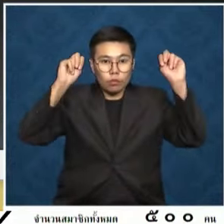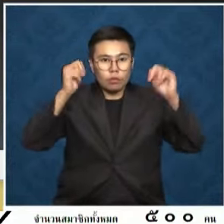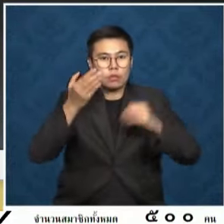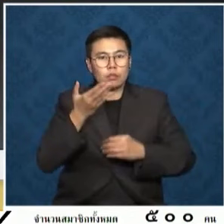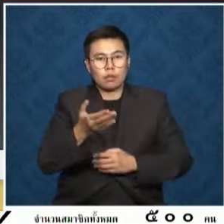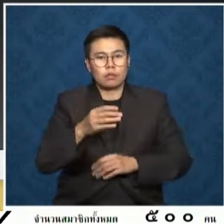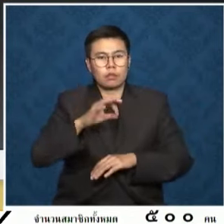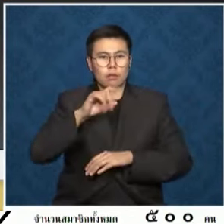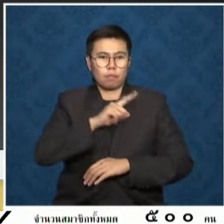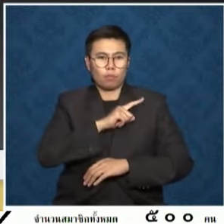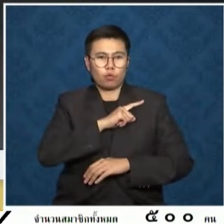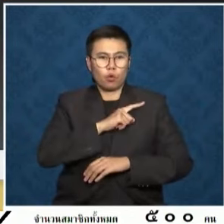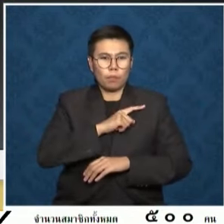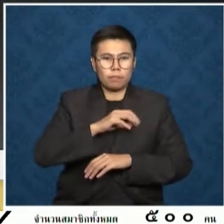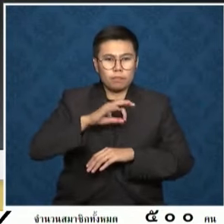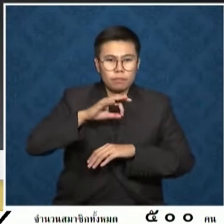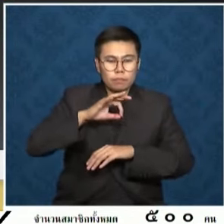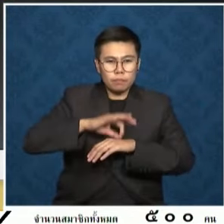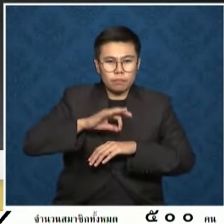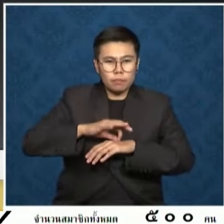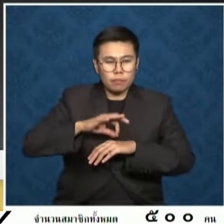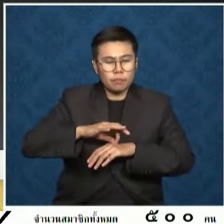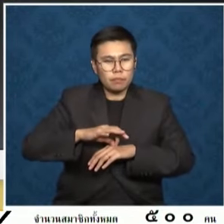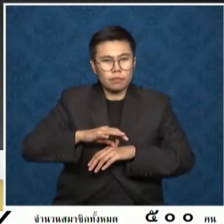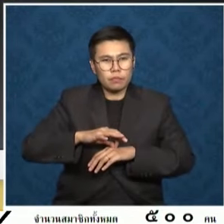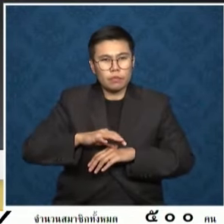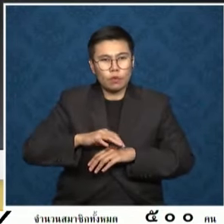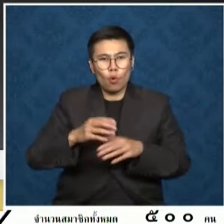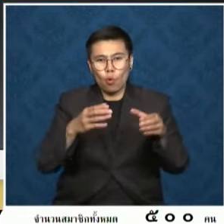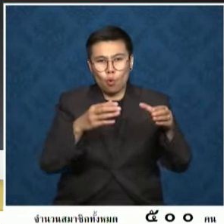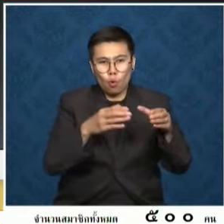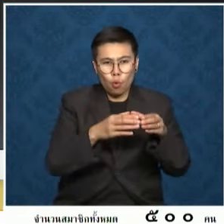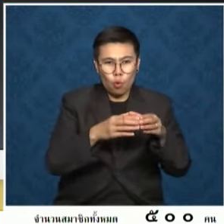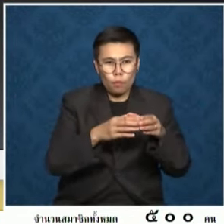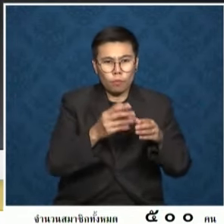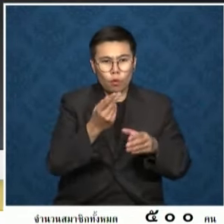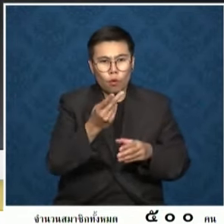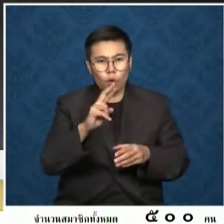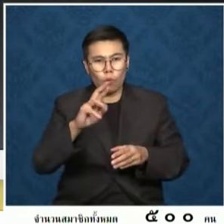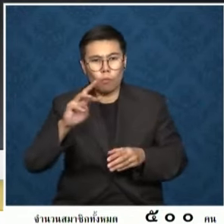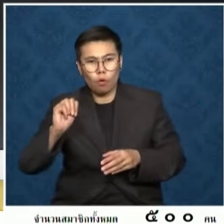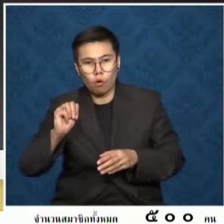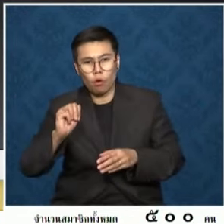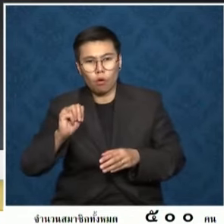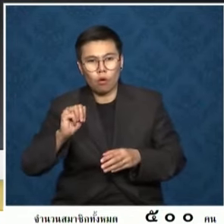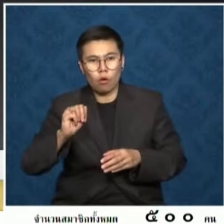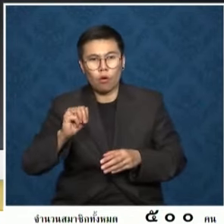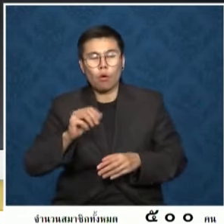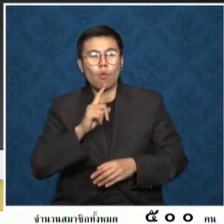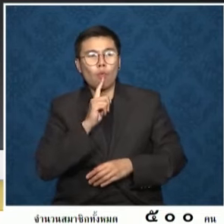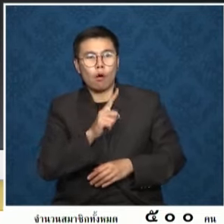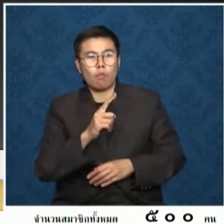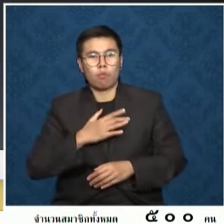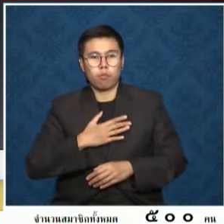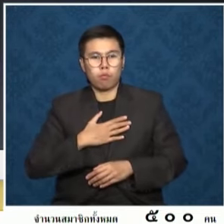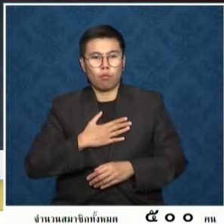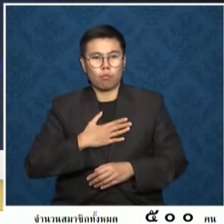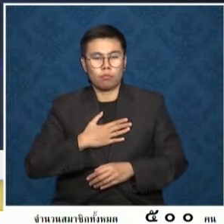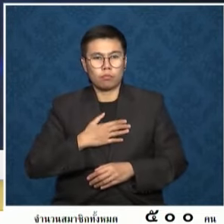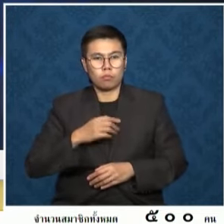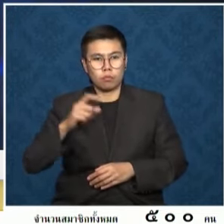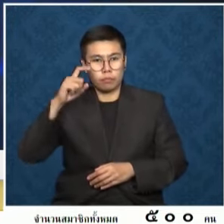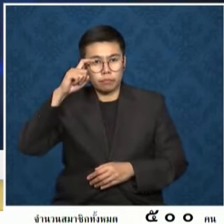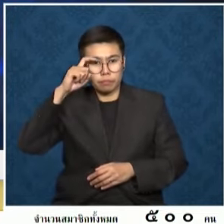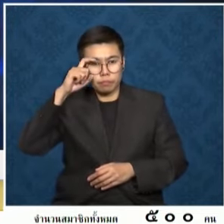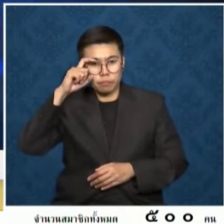ของบ้านเมืองนี้การพูดว่าผมและคณะรัฐมนตรีไม่สนับสนุนการใช้ความรุนแรงและขอให้มีการบังคับใช้ก